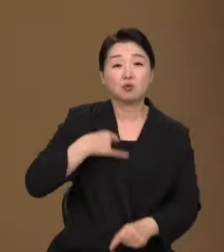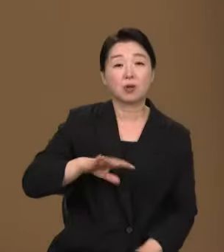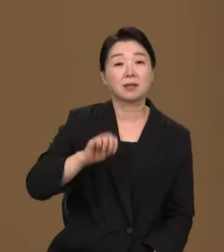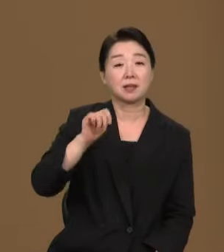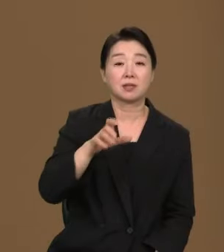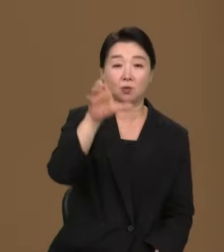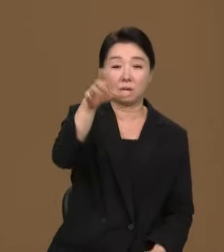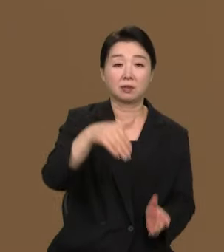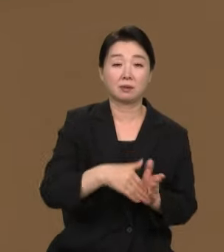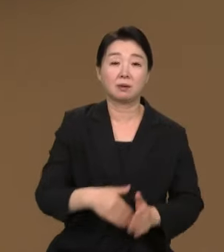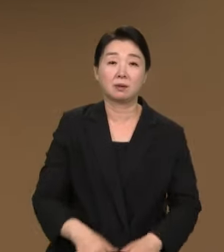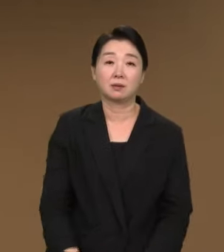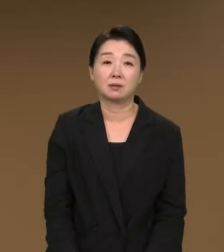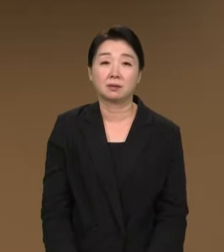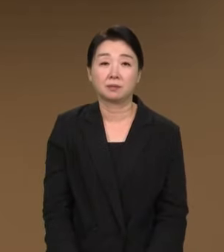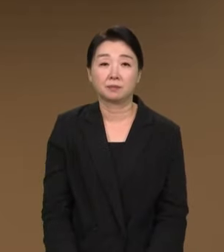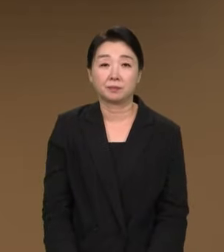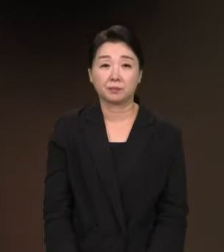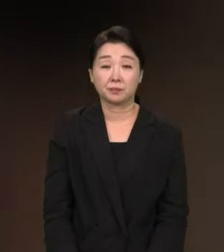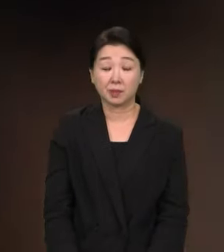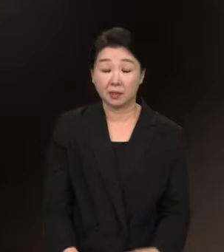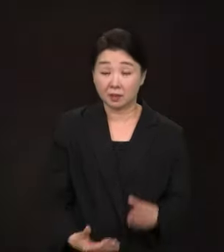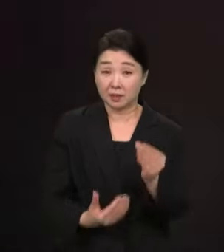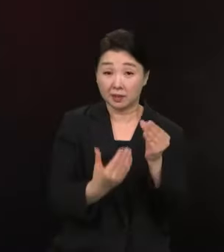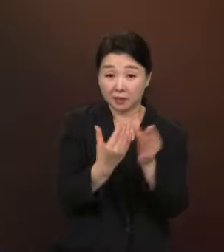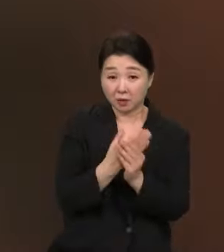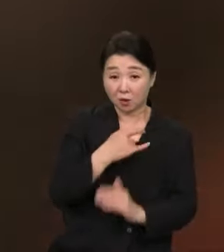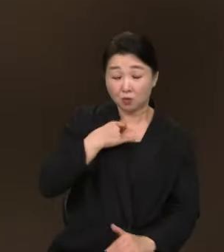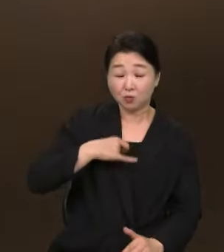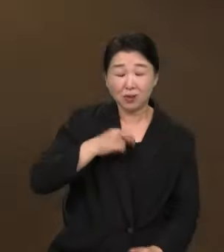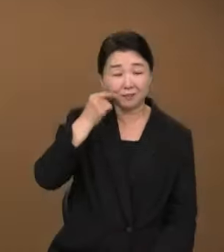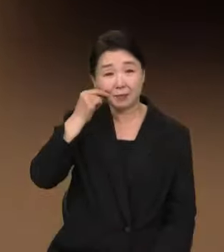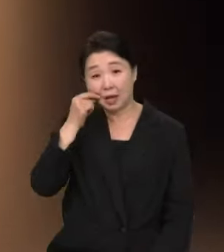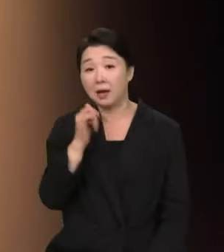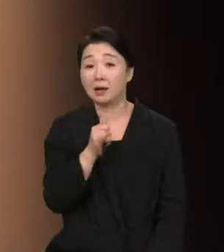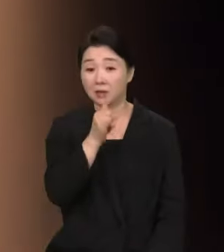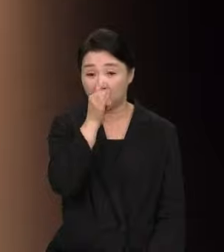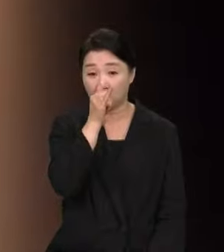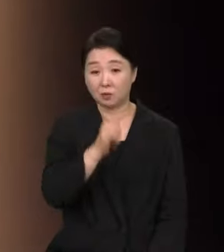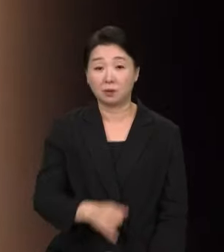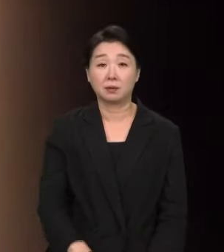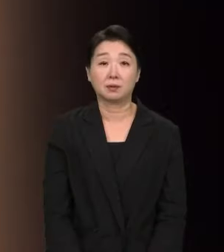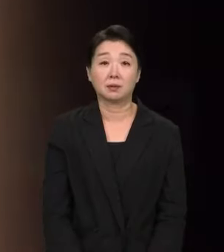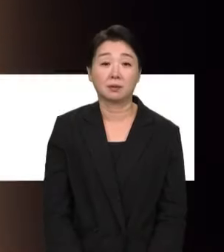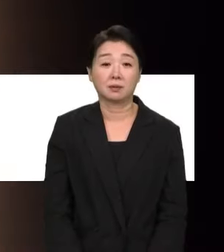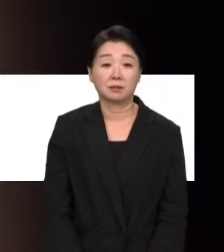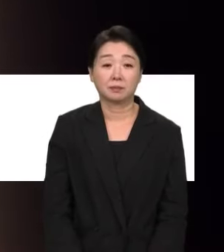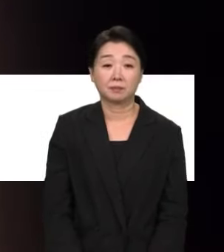소셜미디어에 올리기도 했습니다. 해당 사건은 중국에서 큰 화제가 됐습니다.